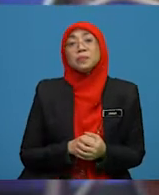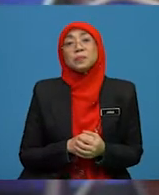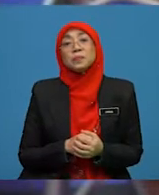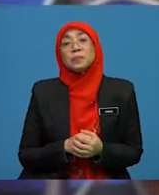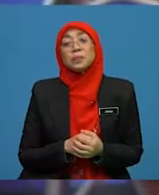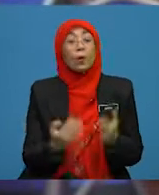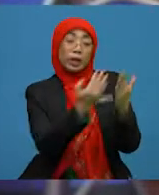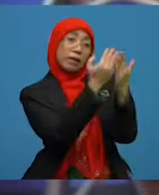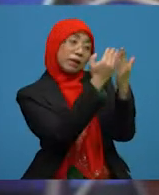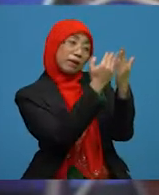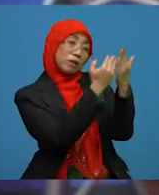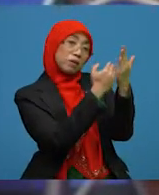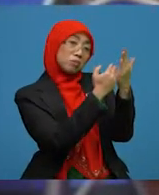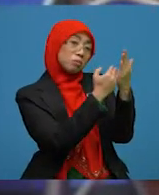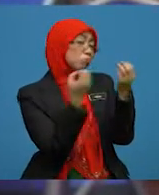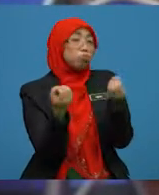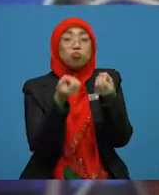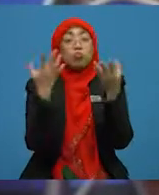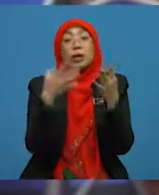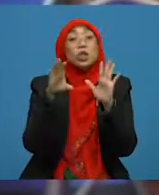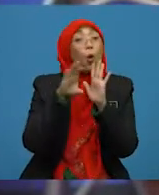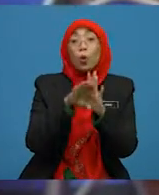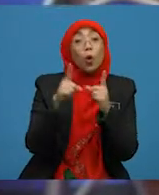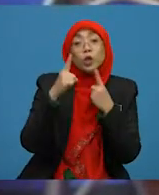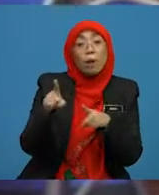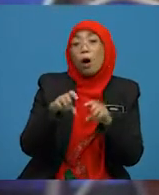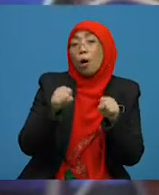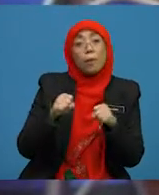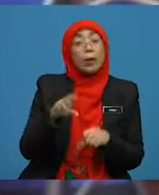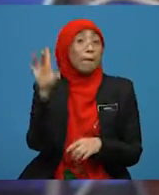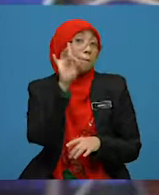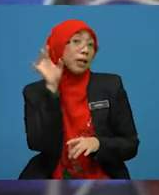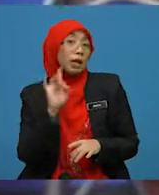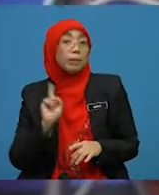Berikut ialah cadangan jawapan untuk soalan ini.